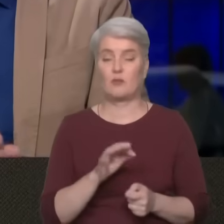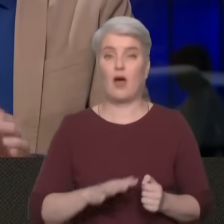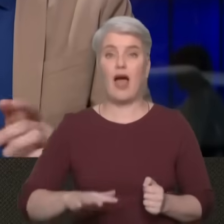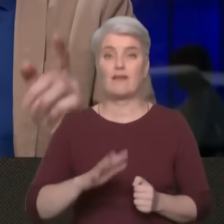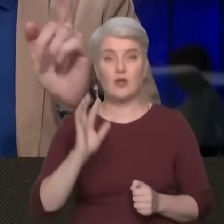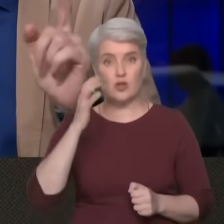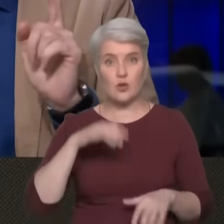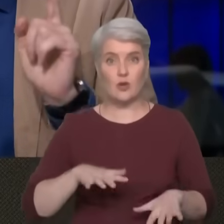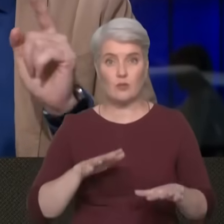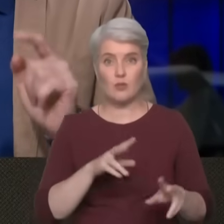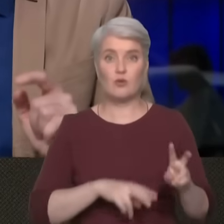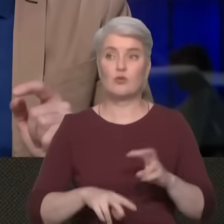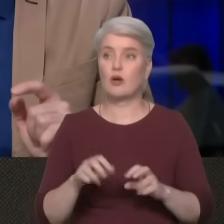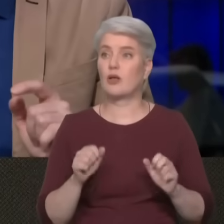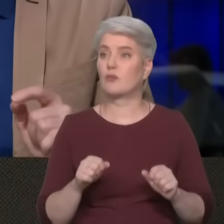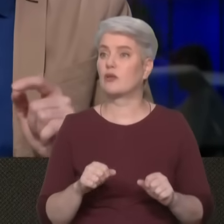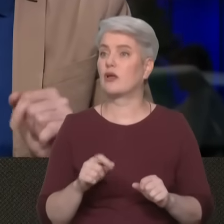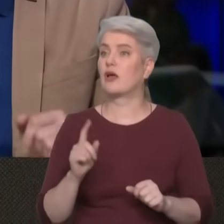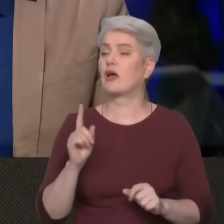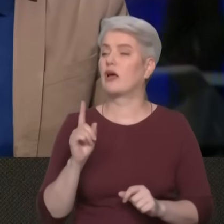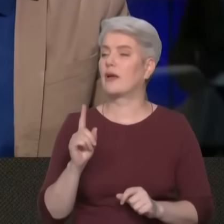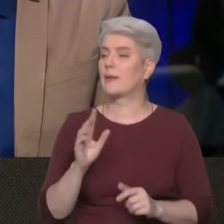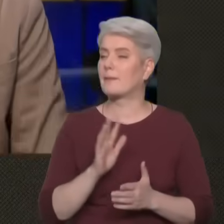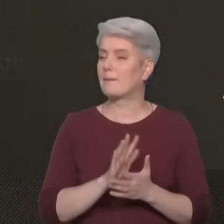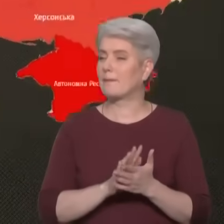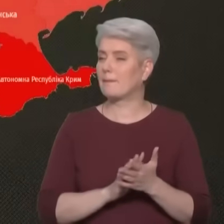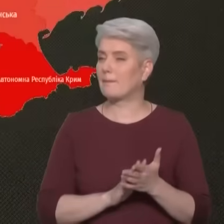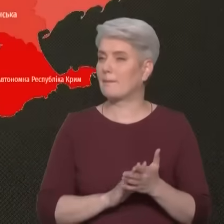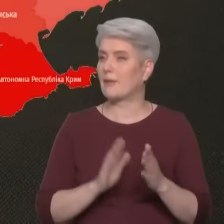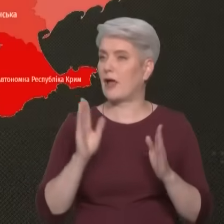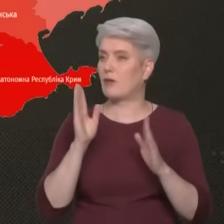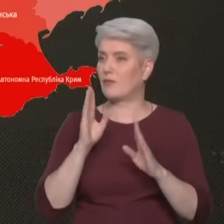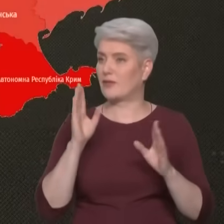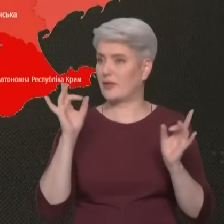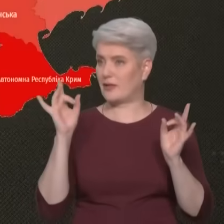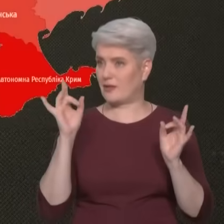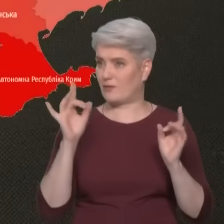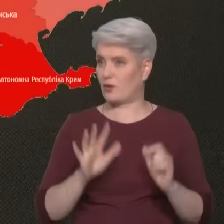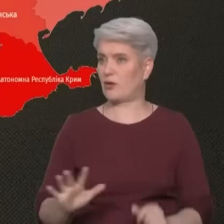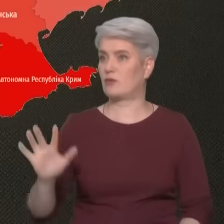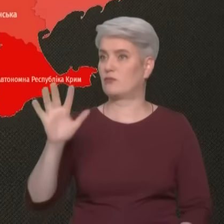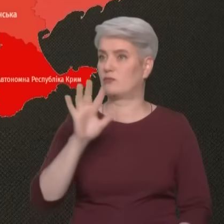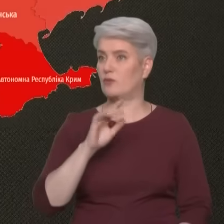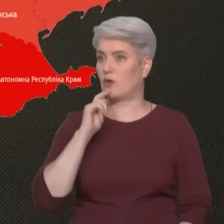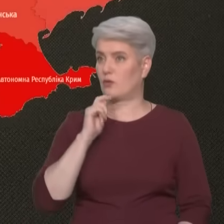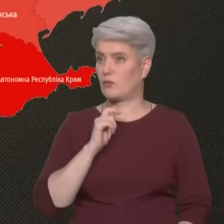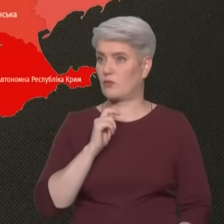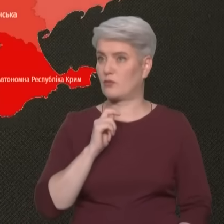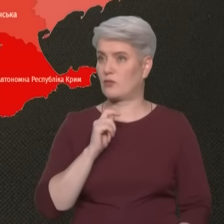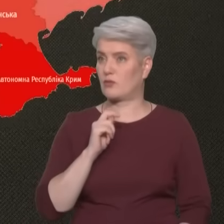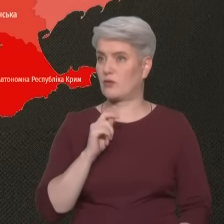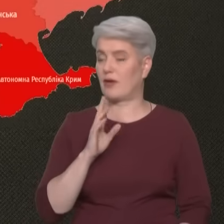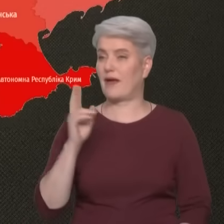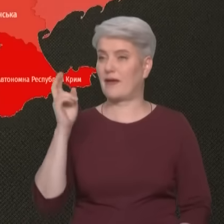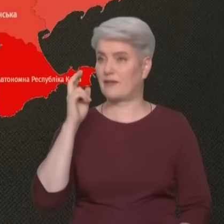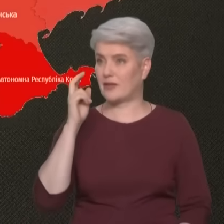Чорного моря, шукаємо будь-які можливості. Змушений вас перебити, тому що з повітряні тривоги починають ширитися по країні. От поки почав говорити, хотів сказати, що в